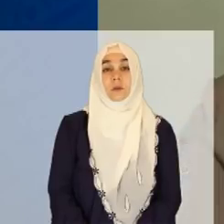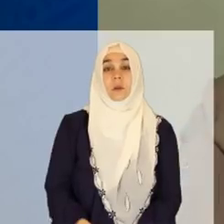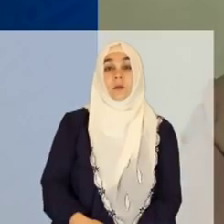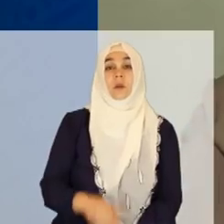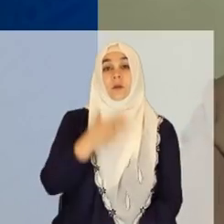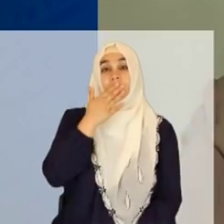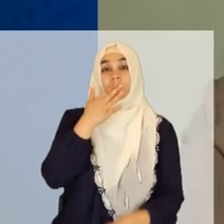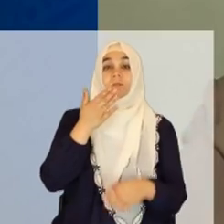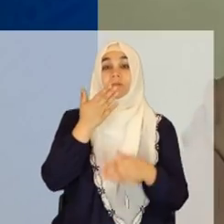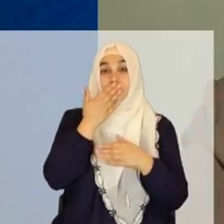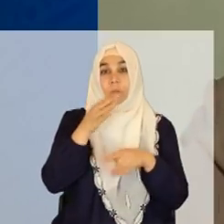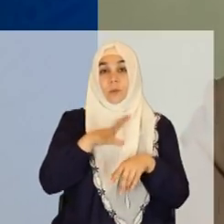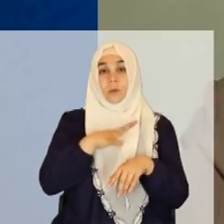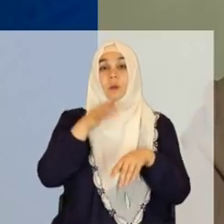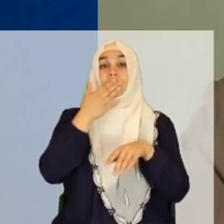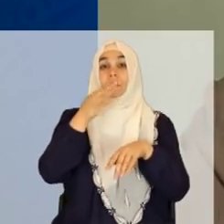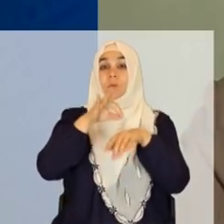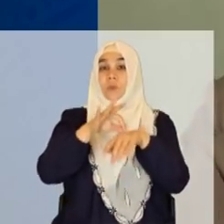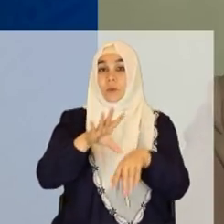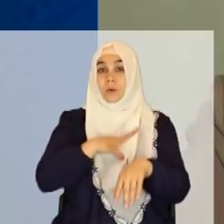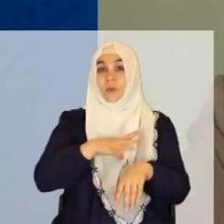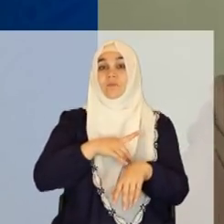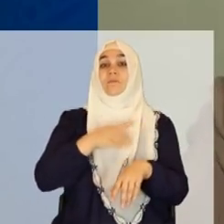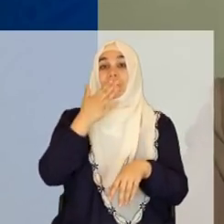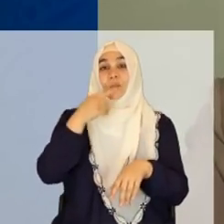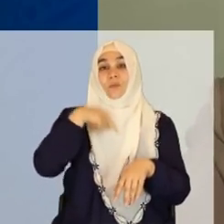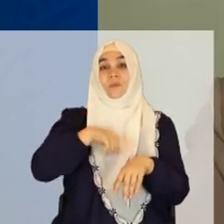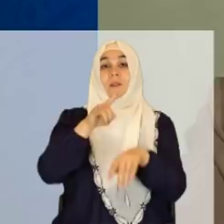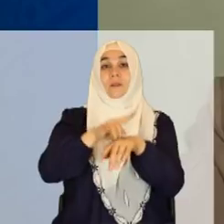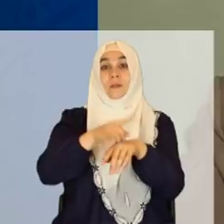Og'zi bekik ro'zani tutib olganim yolg'on gapiryapti.